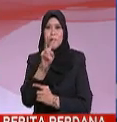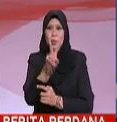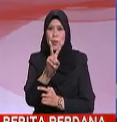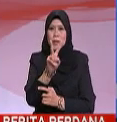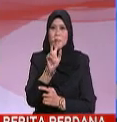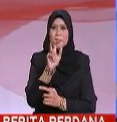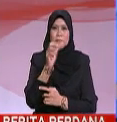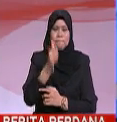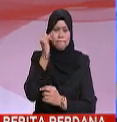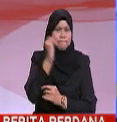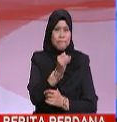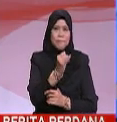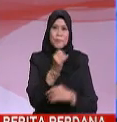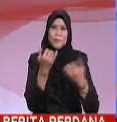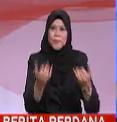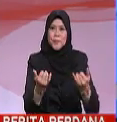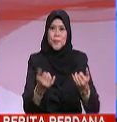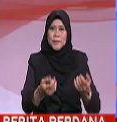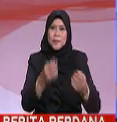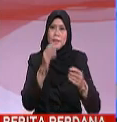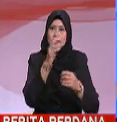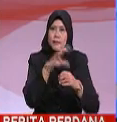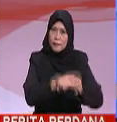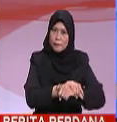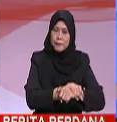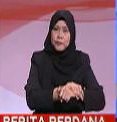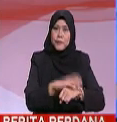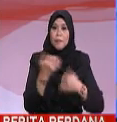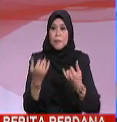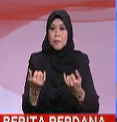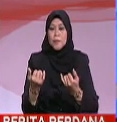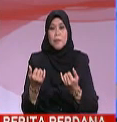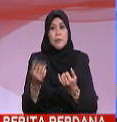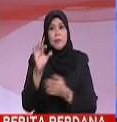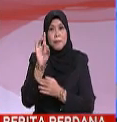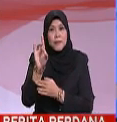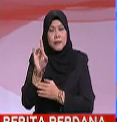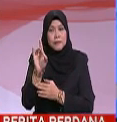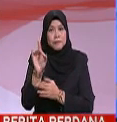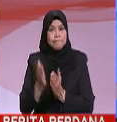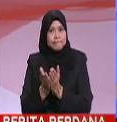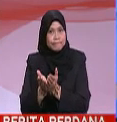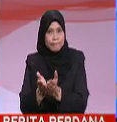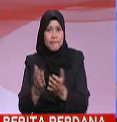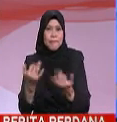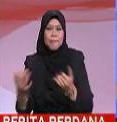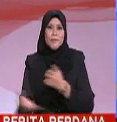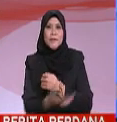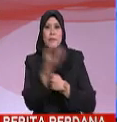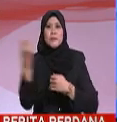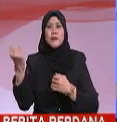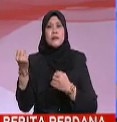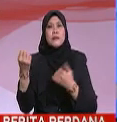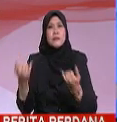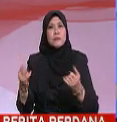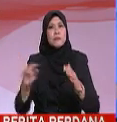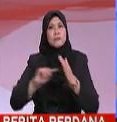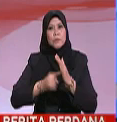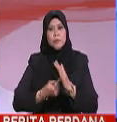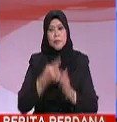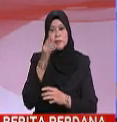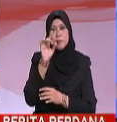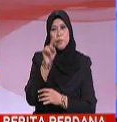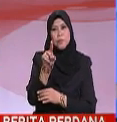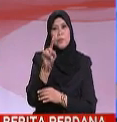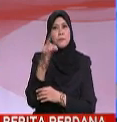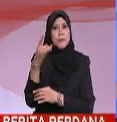tekong ditahan, manakala 8 kenderaan darat dirampas menerusi operasi benting semalam. Ia hasil pelaksanaan